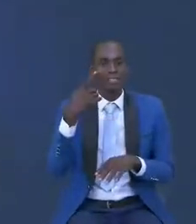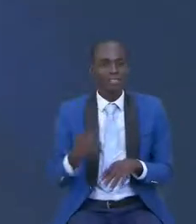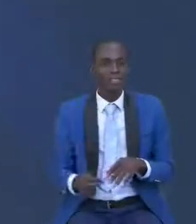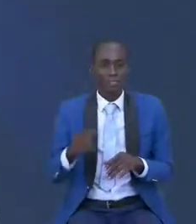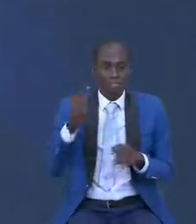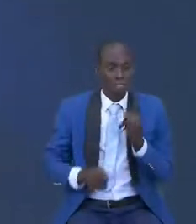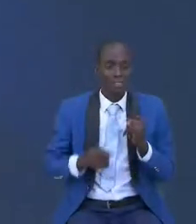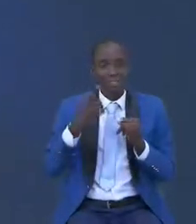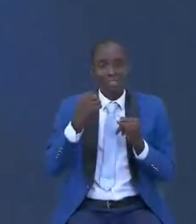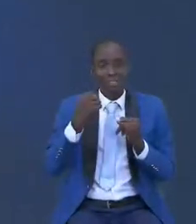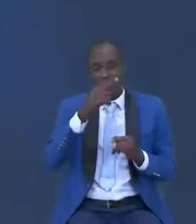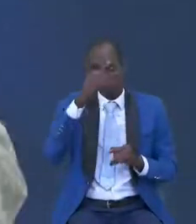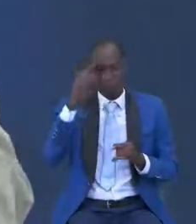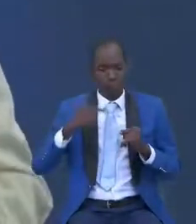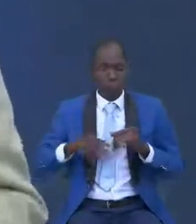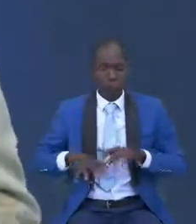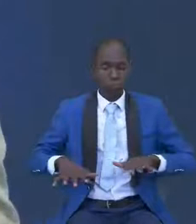moins couvrit